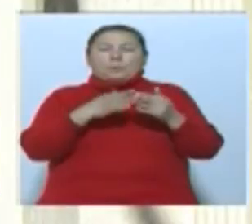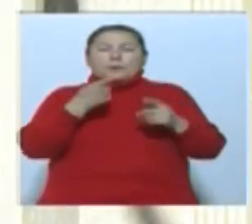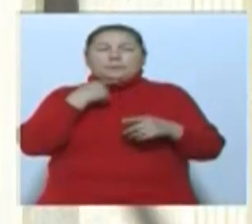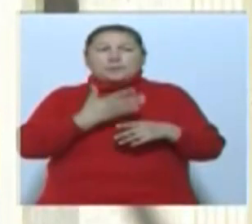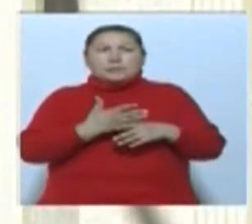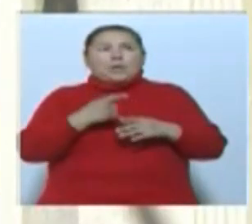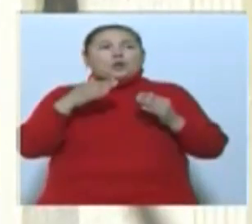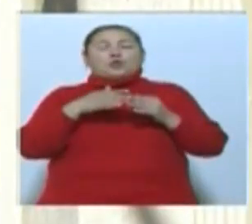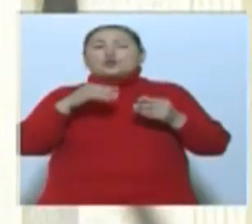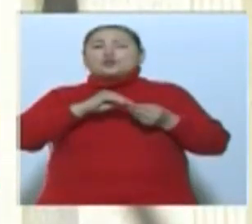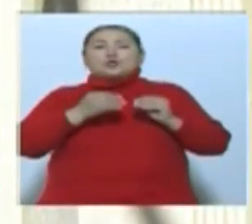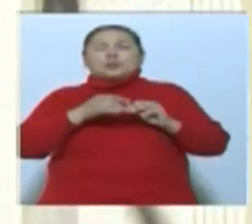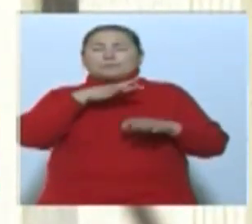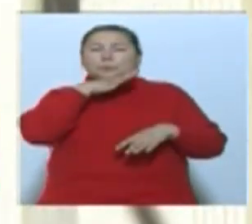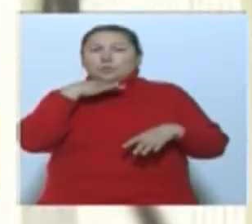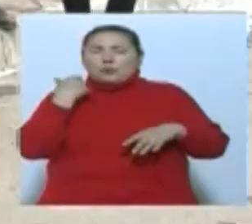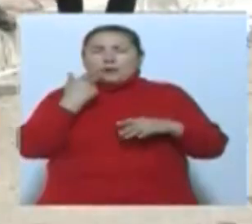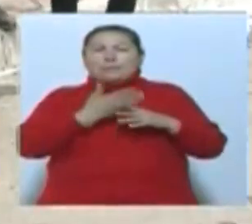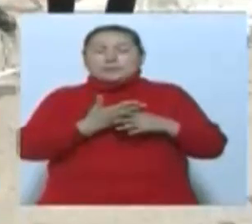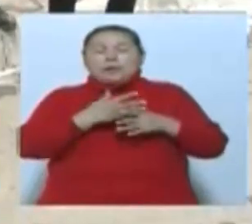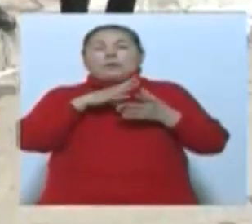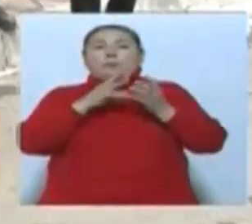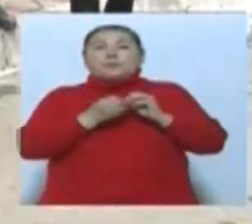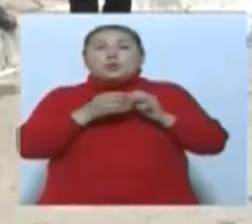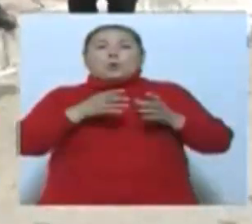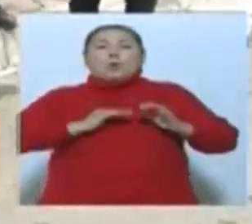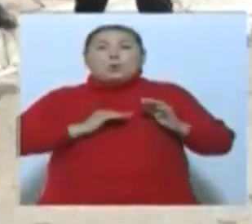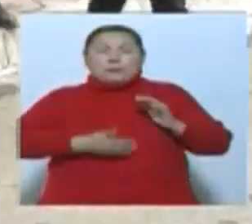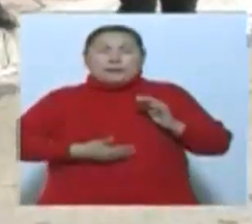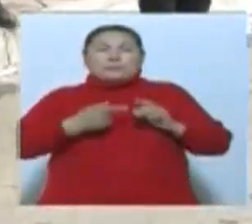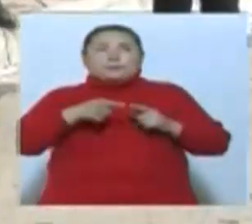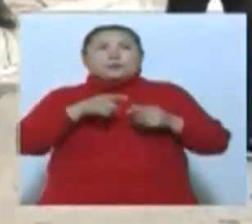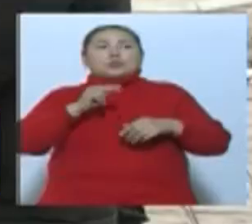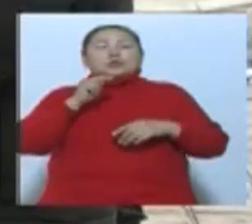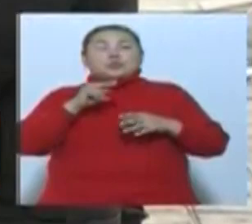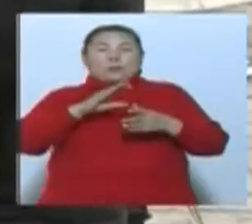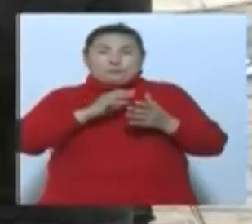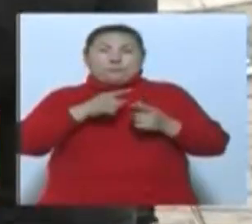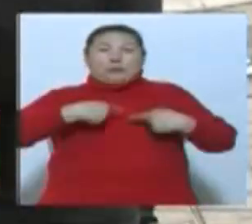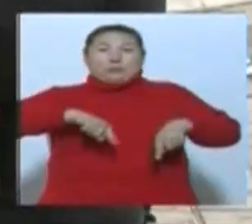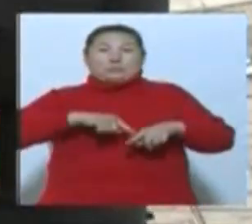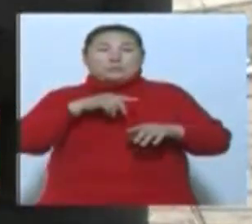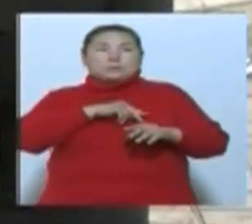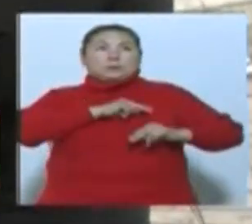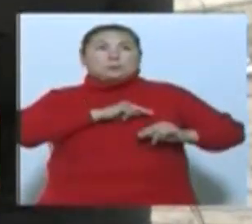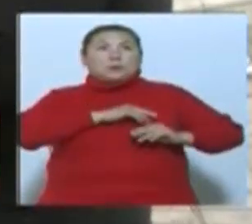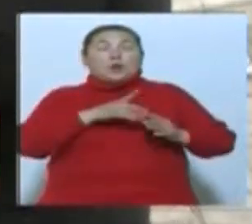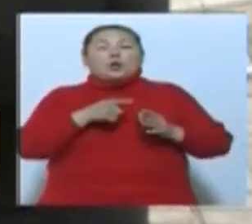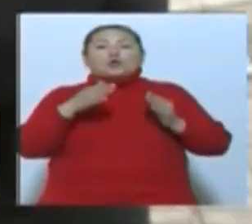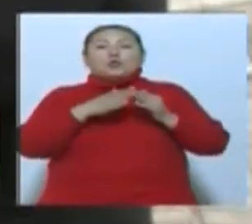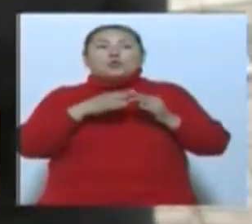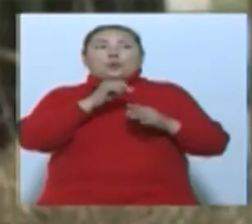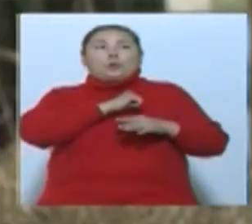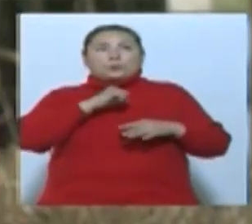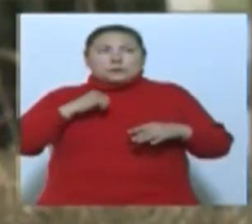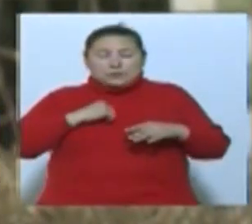күрмеу шешілмеген мәселе көп. Шаруа шаш етектен болса да, кооперативтің тындырып отырған жұмысы жоқ дейді тұрғындар. Айтуларынша, үй қолданысқа